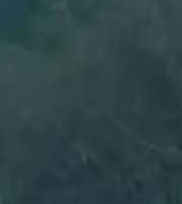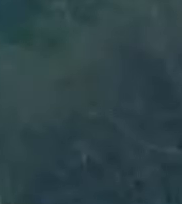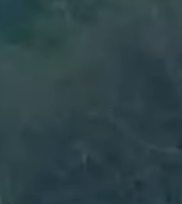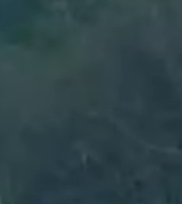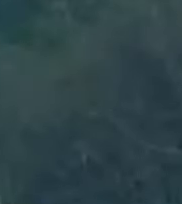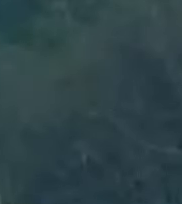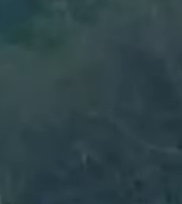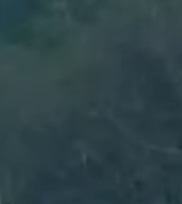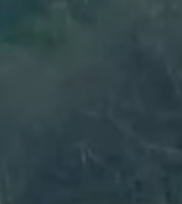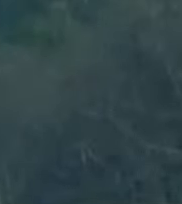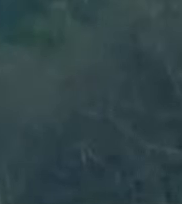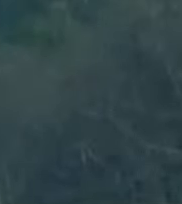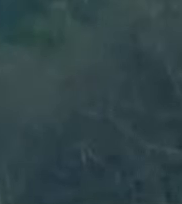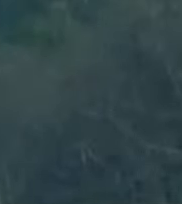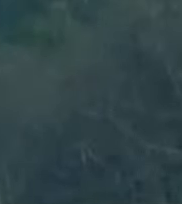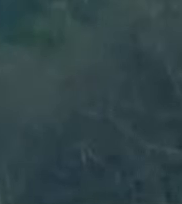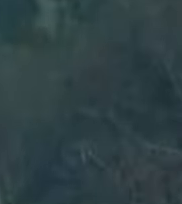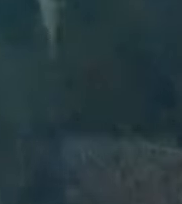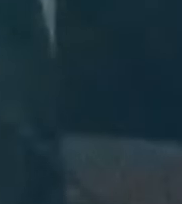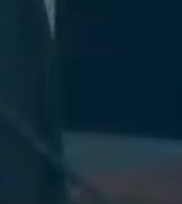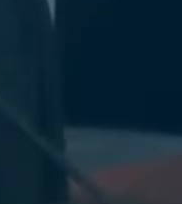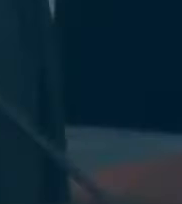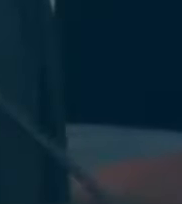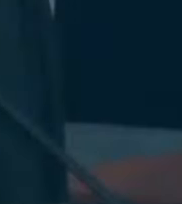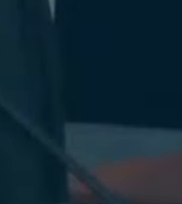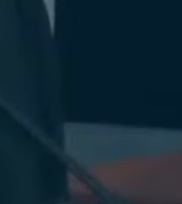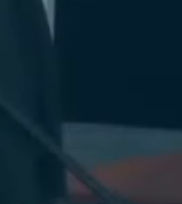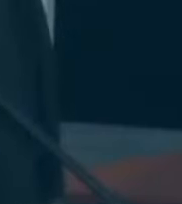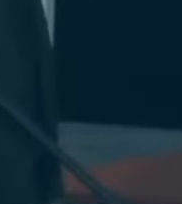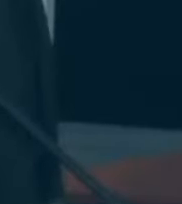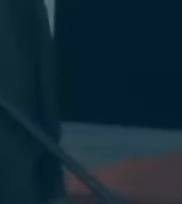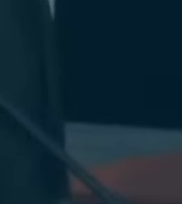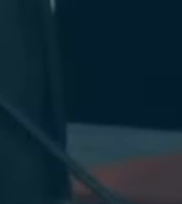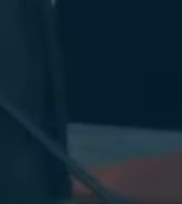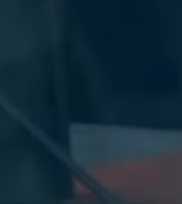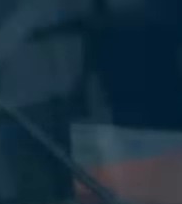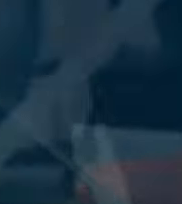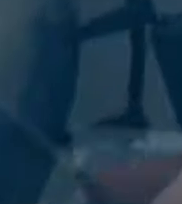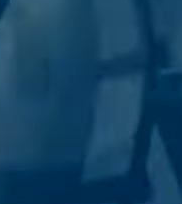Kwenza HIV kanye na malaria jeva.